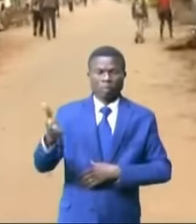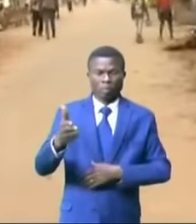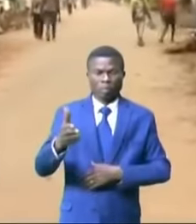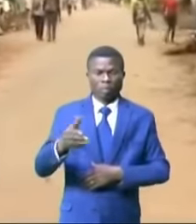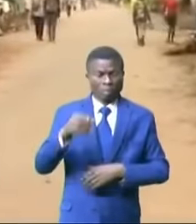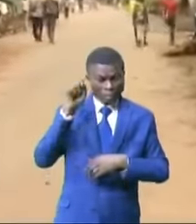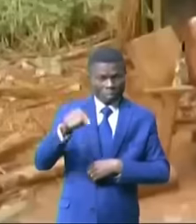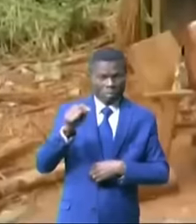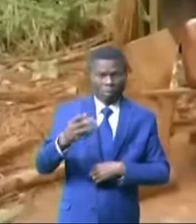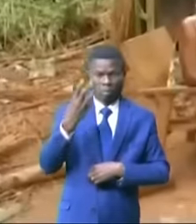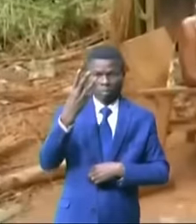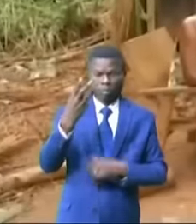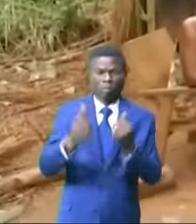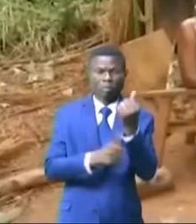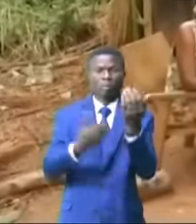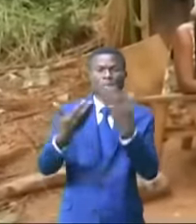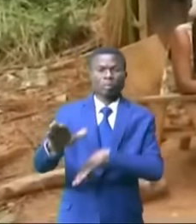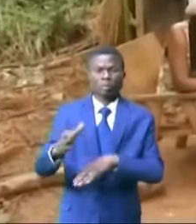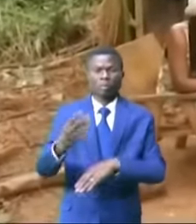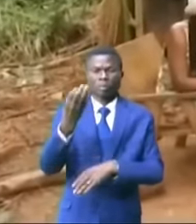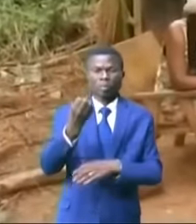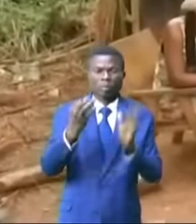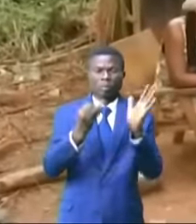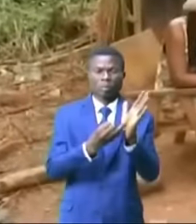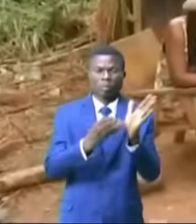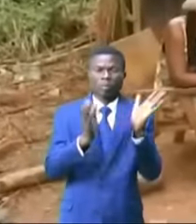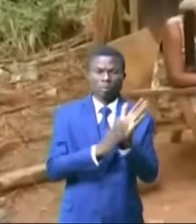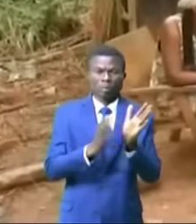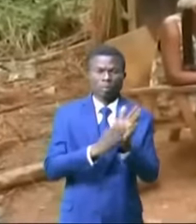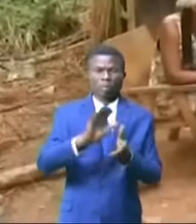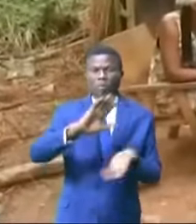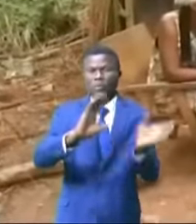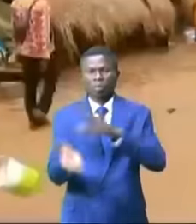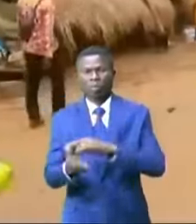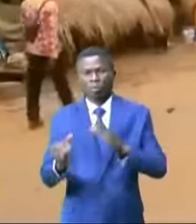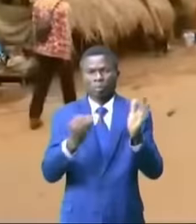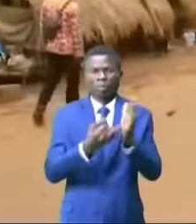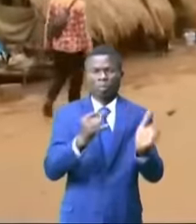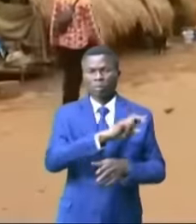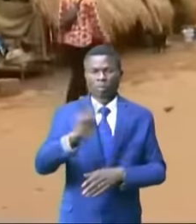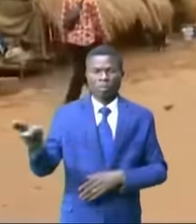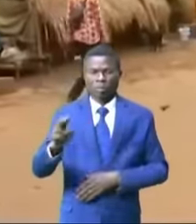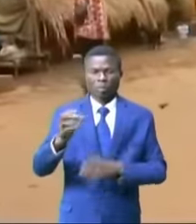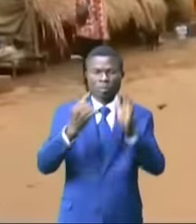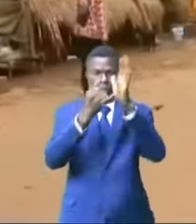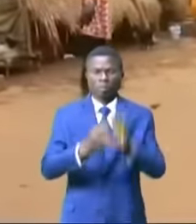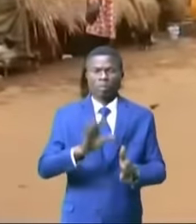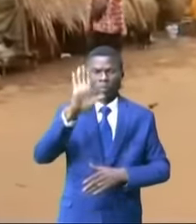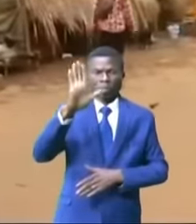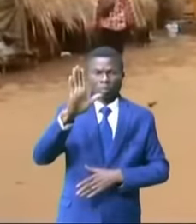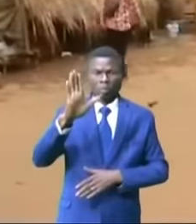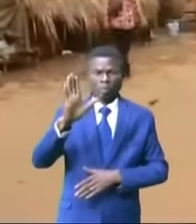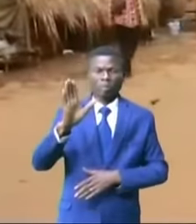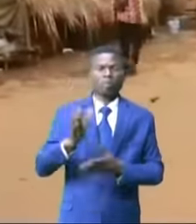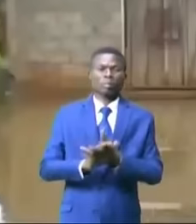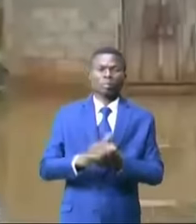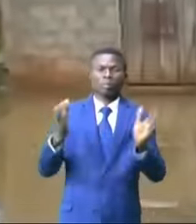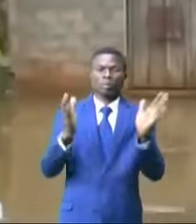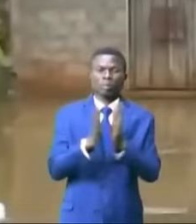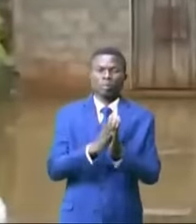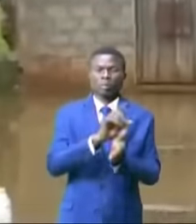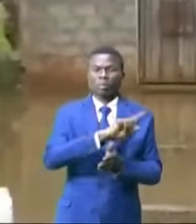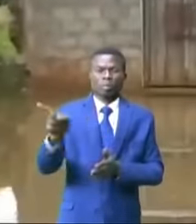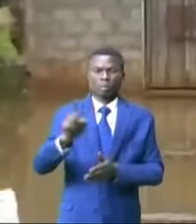parmi lesquelles 3 décès, 47 écoles, 2 665 points d'eau, 10